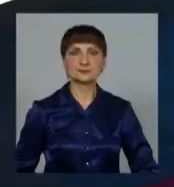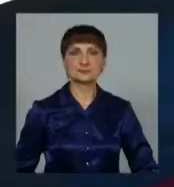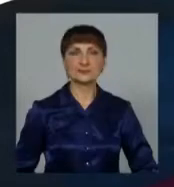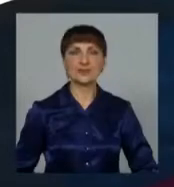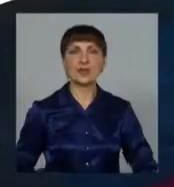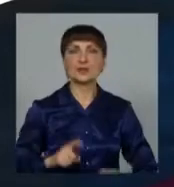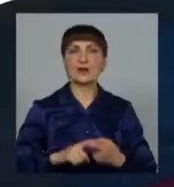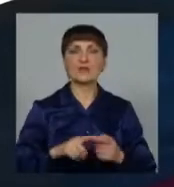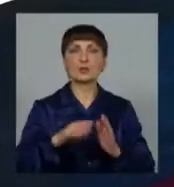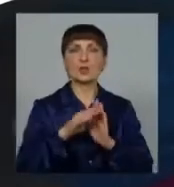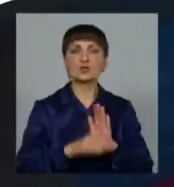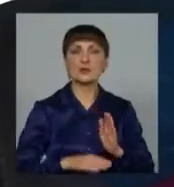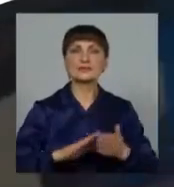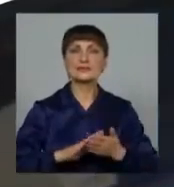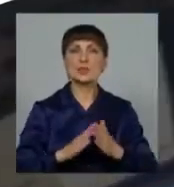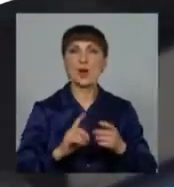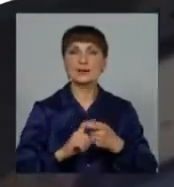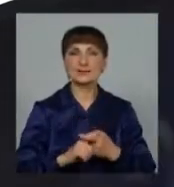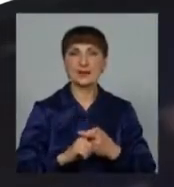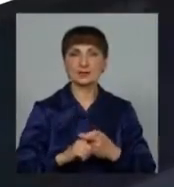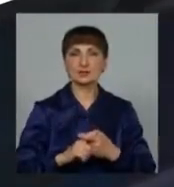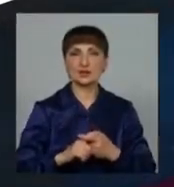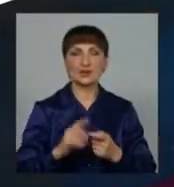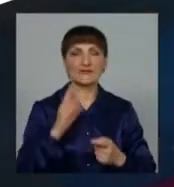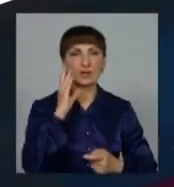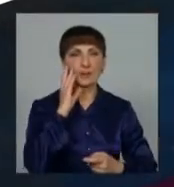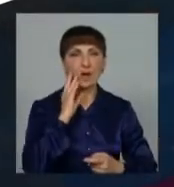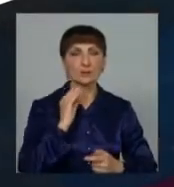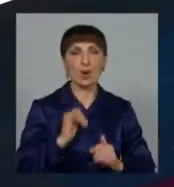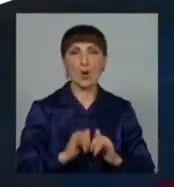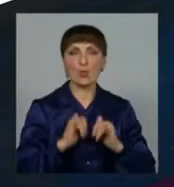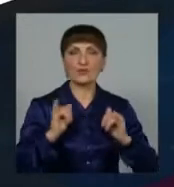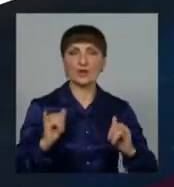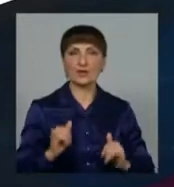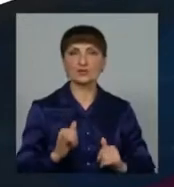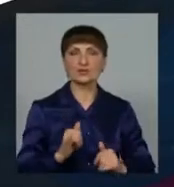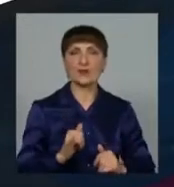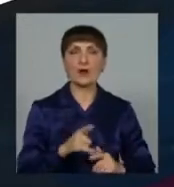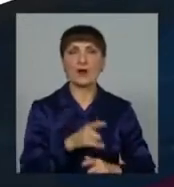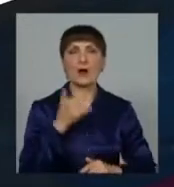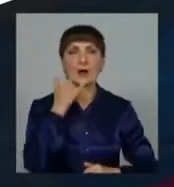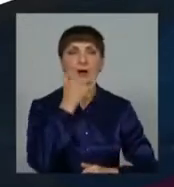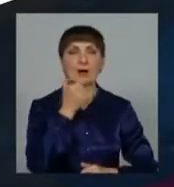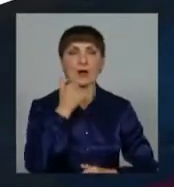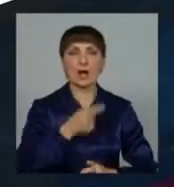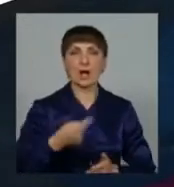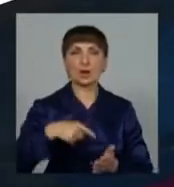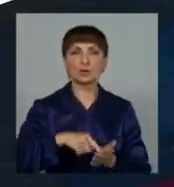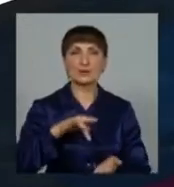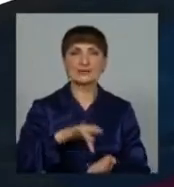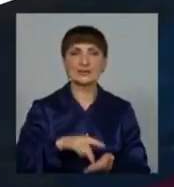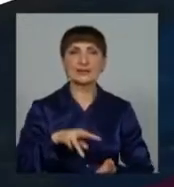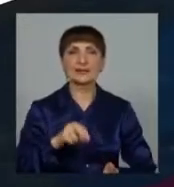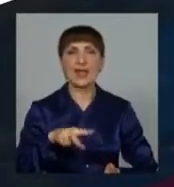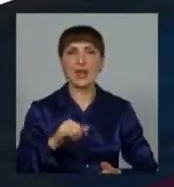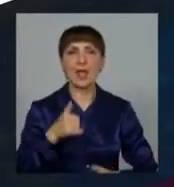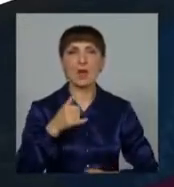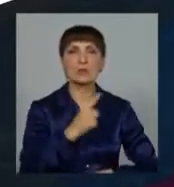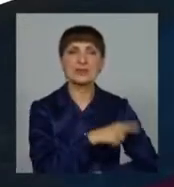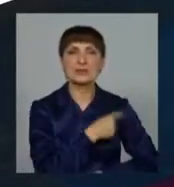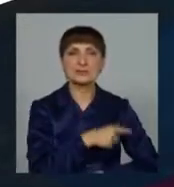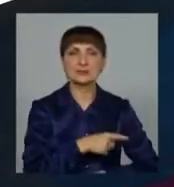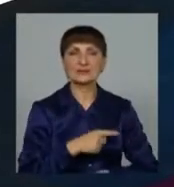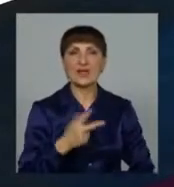На фоне ухудшающейся эпидемиологической ситуации в Алматы резко увеличилась нагрузка на городской центр телемедицины. За 3 недели